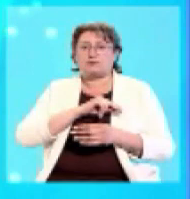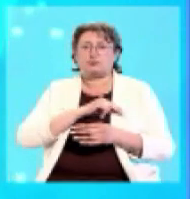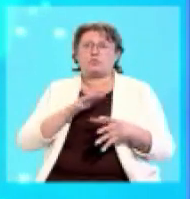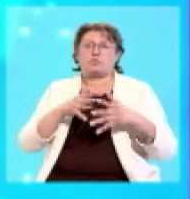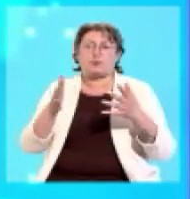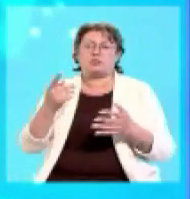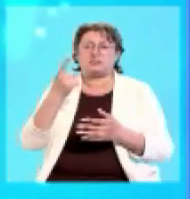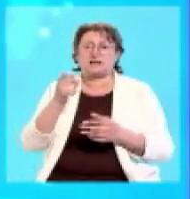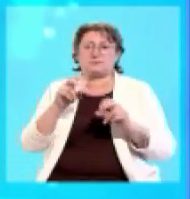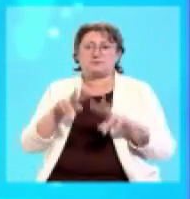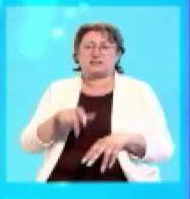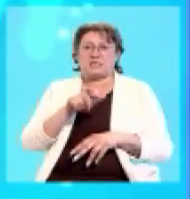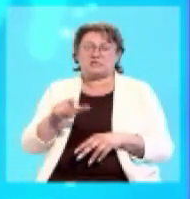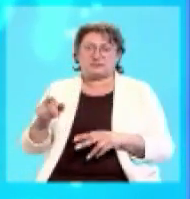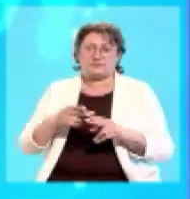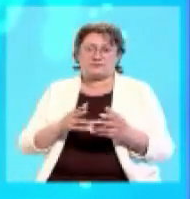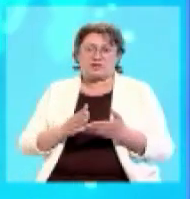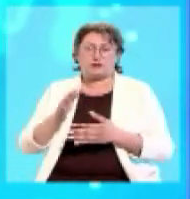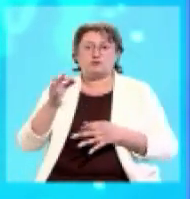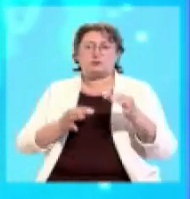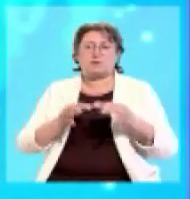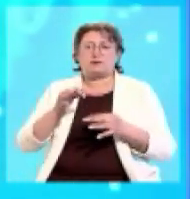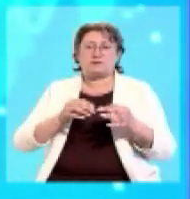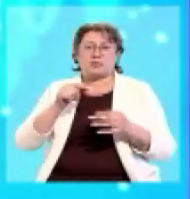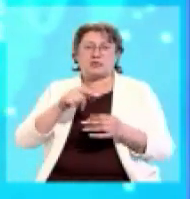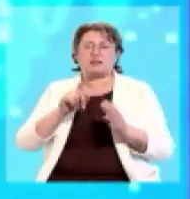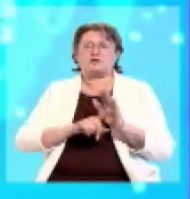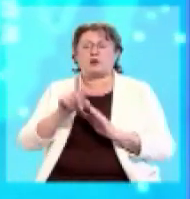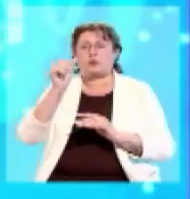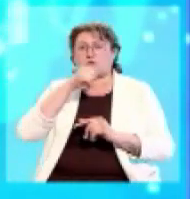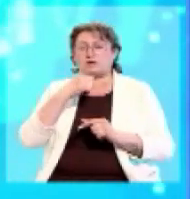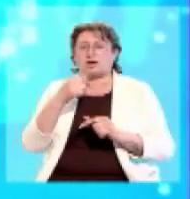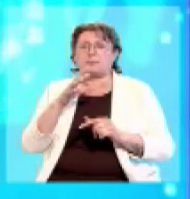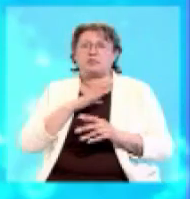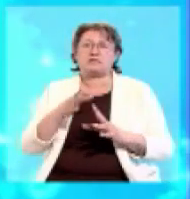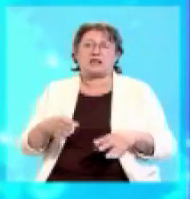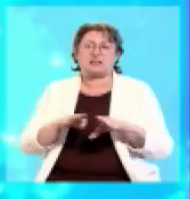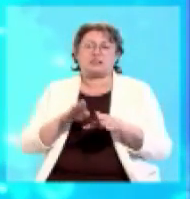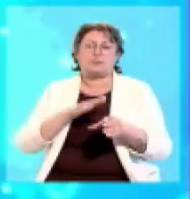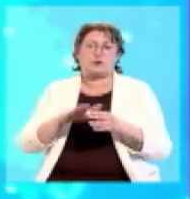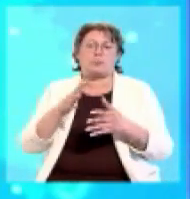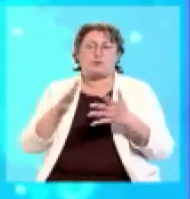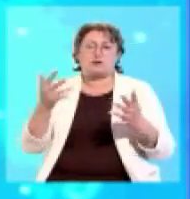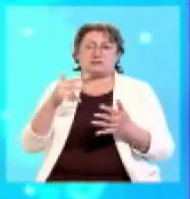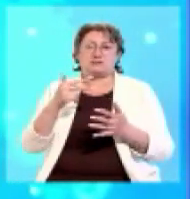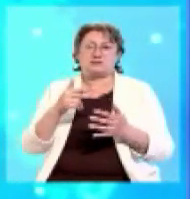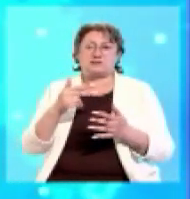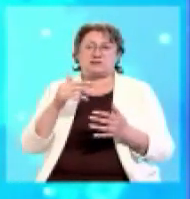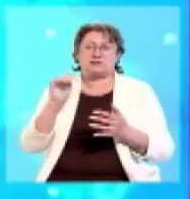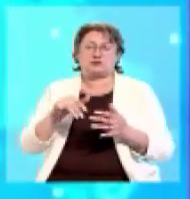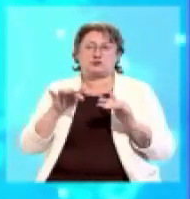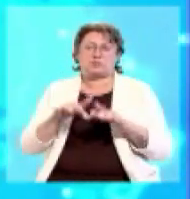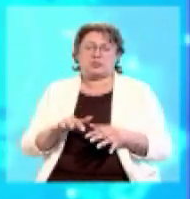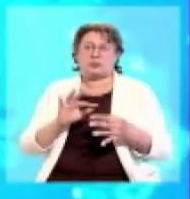работает более 100 специалистов этой сферы. Судебными приставами с начала года было закрыто и исполнено более 35 тысяч